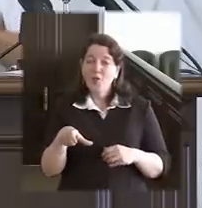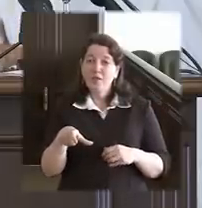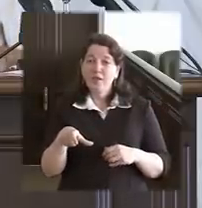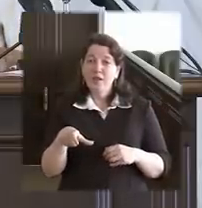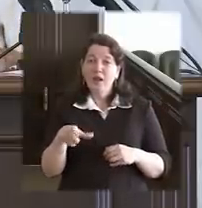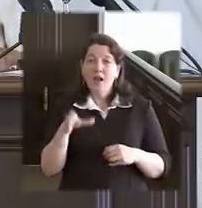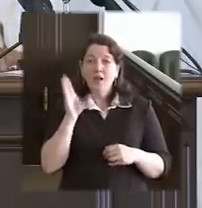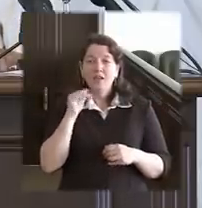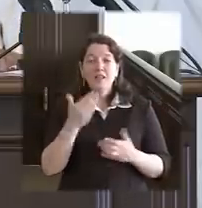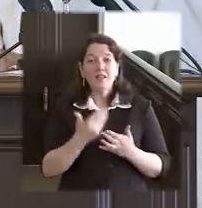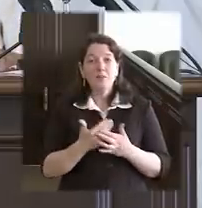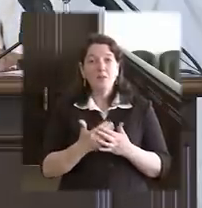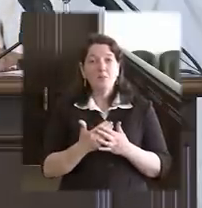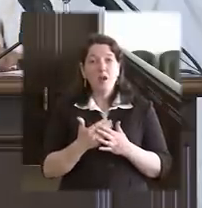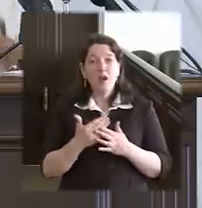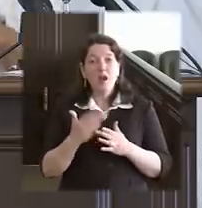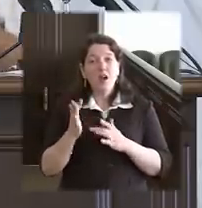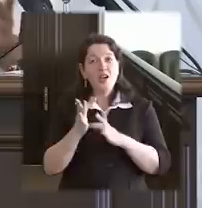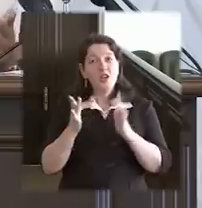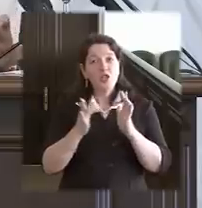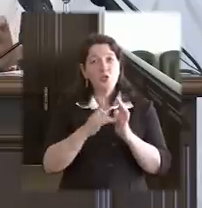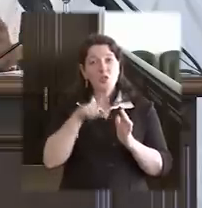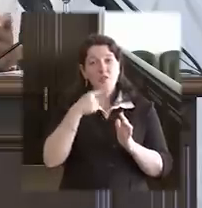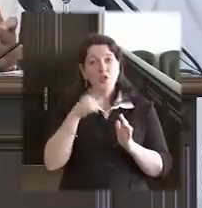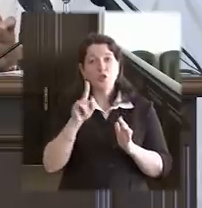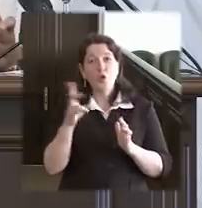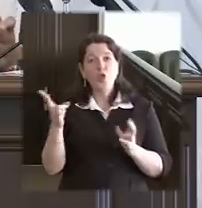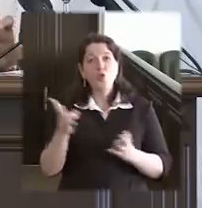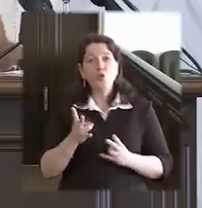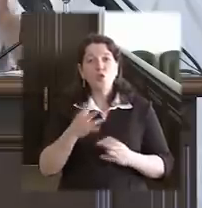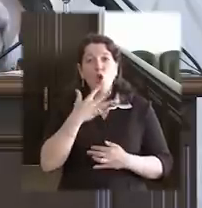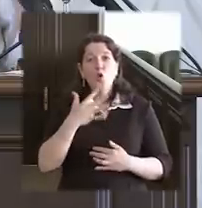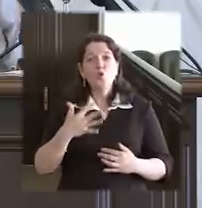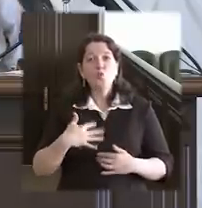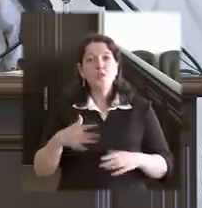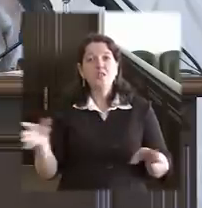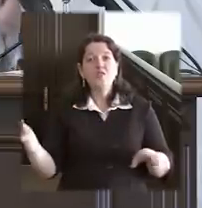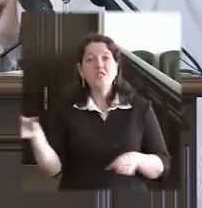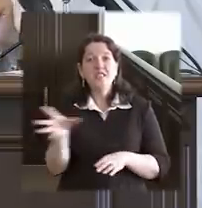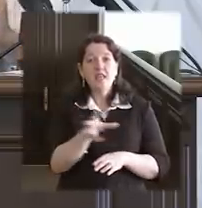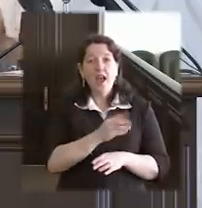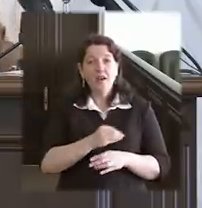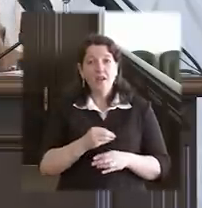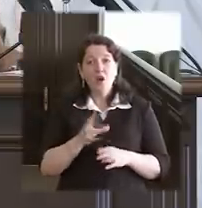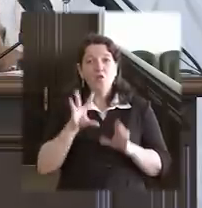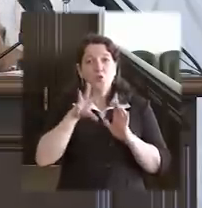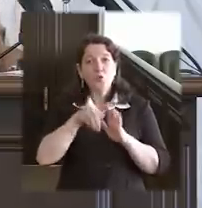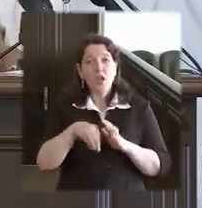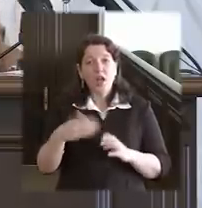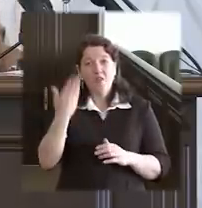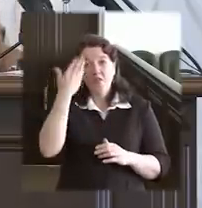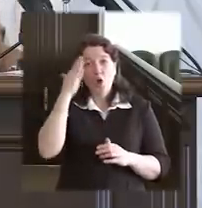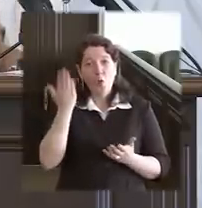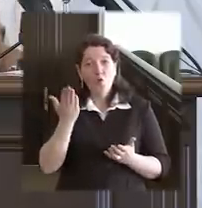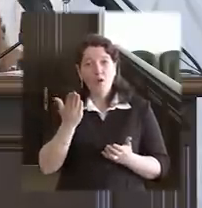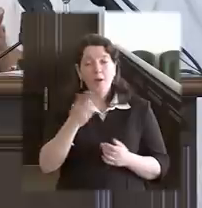Речь идет не об этой любви, когда Христос говорит: «любите всех, в том числе и врагов». Говорит только об агапе. Мы не должны желать